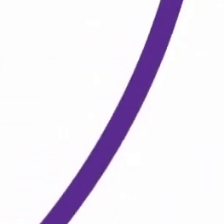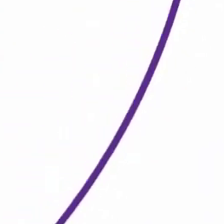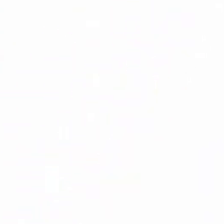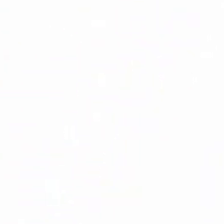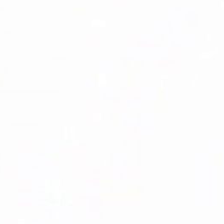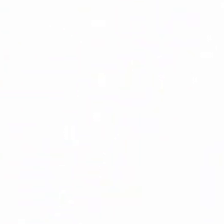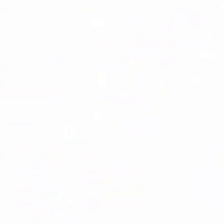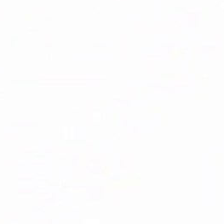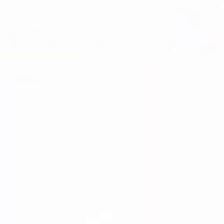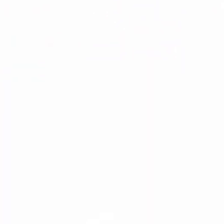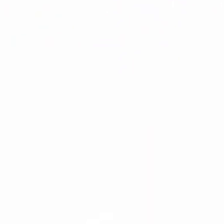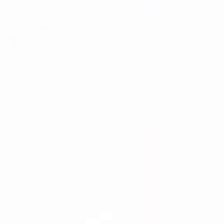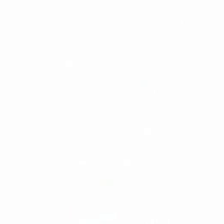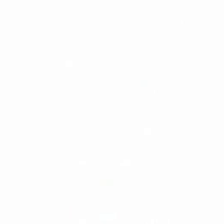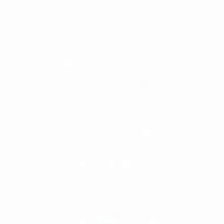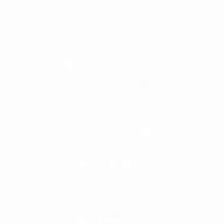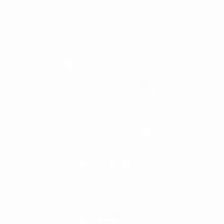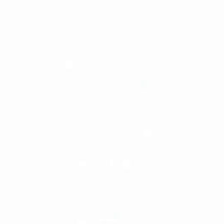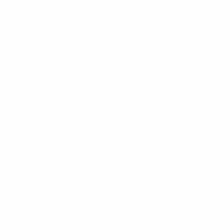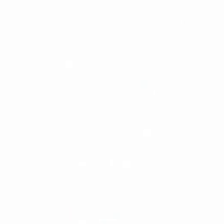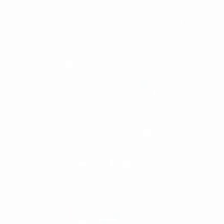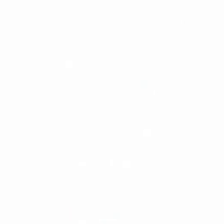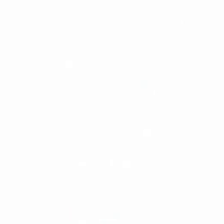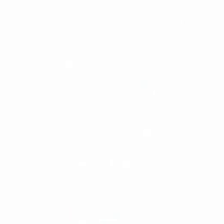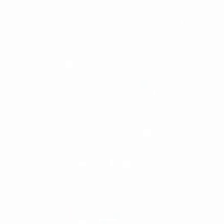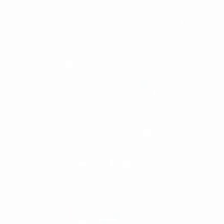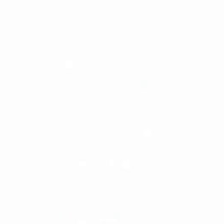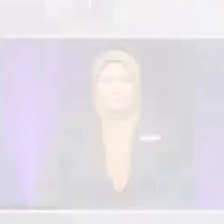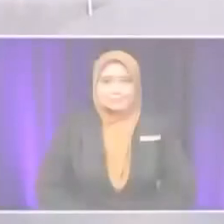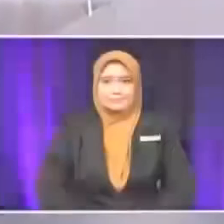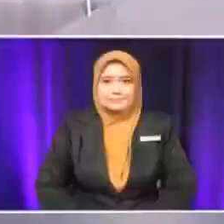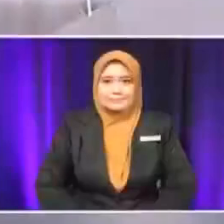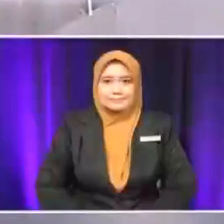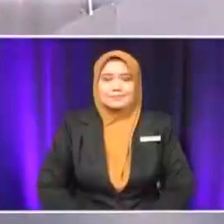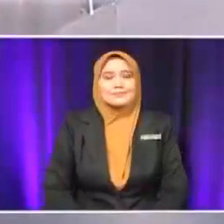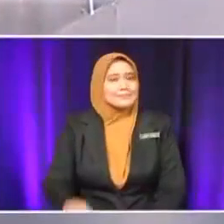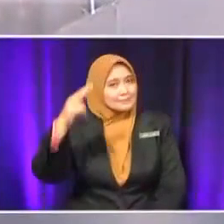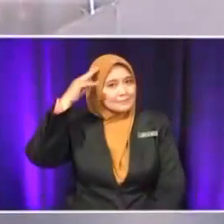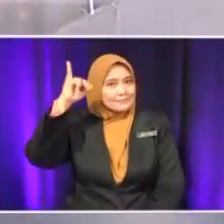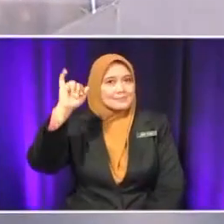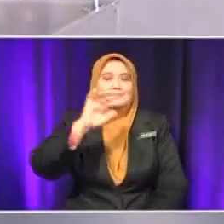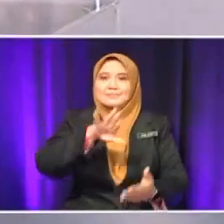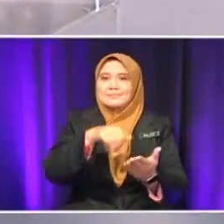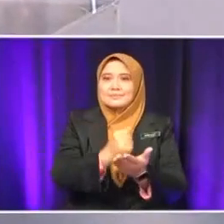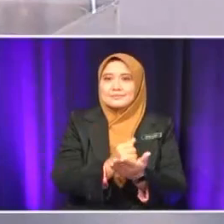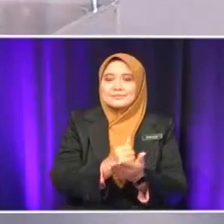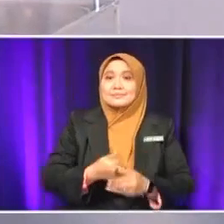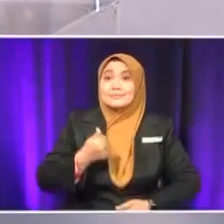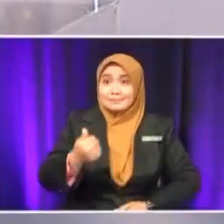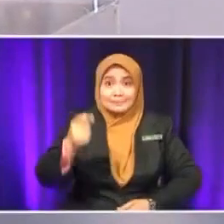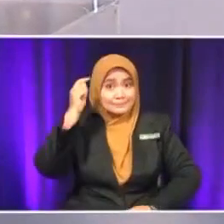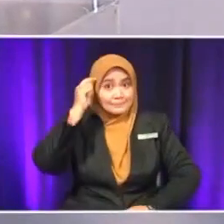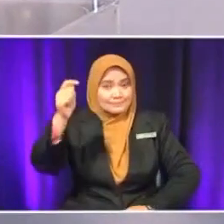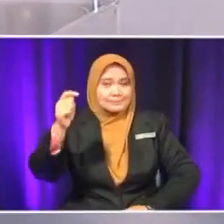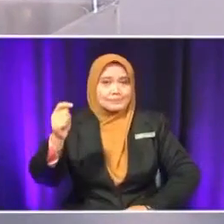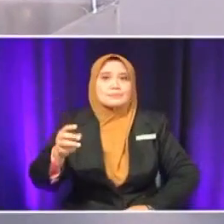KPM. Hai semua, anda sedang menonton slot